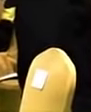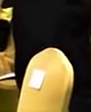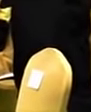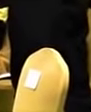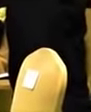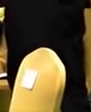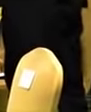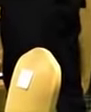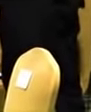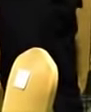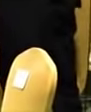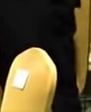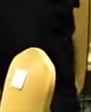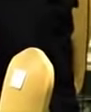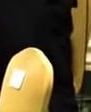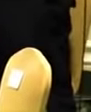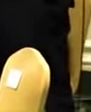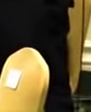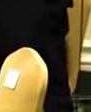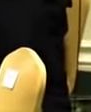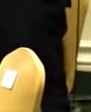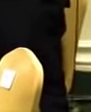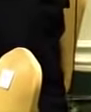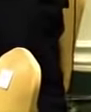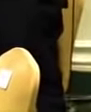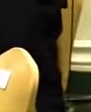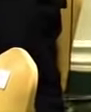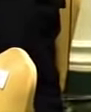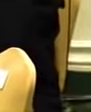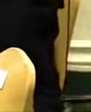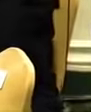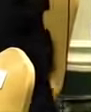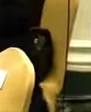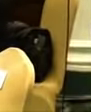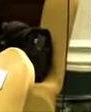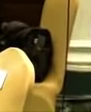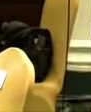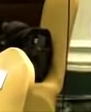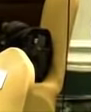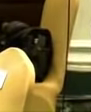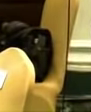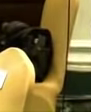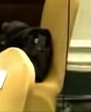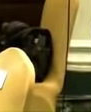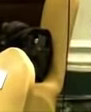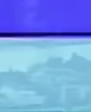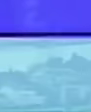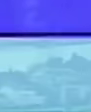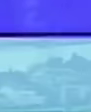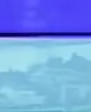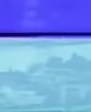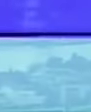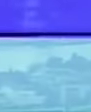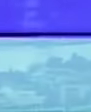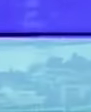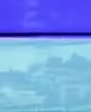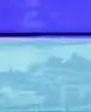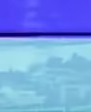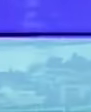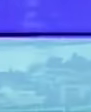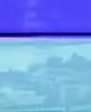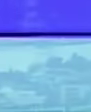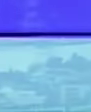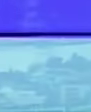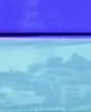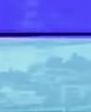ลการทำงานนะคะแต่ว่าหลังจากนี้ค่ะยังมีประเด็นเพิ่มเติมนะคะในส่วนของท่านโฆษกจะมาชี้แจงเรื่องของสถานการณ์นะค